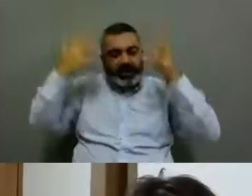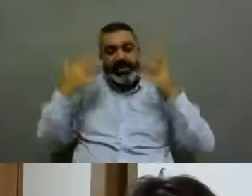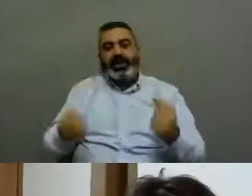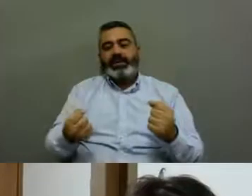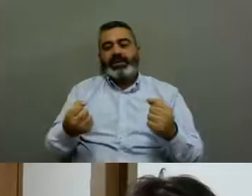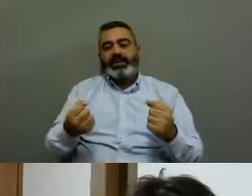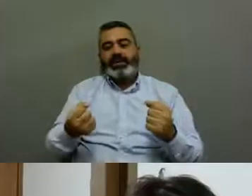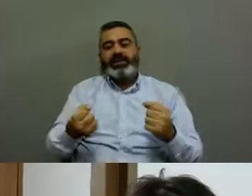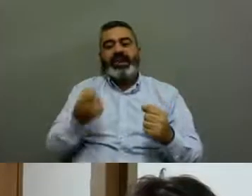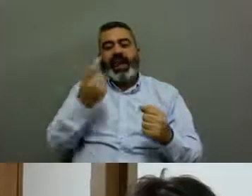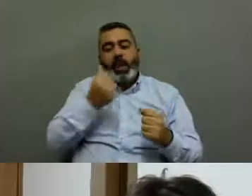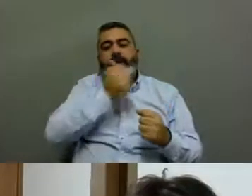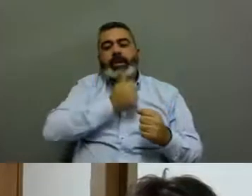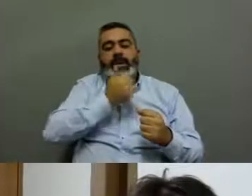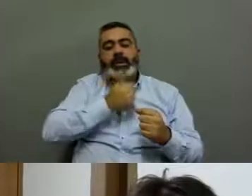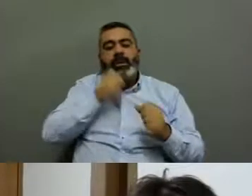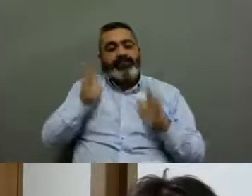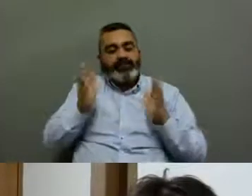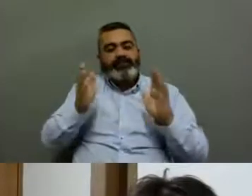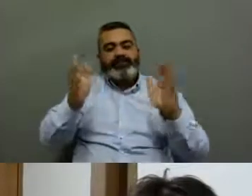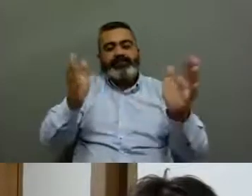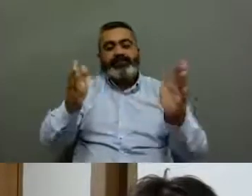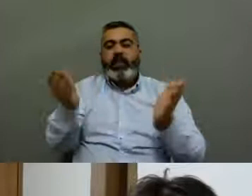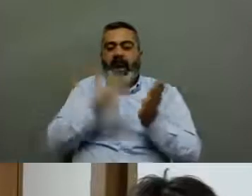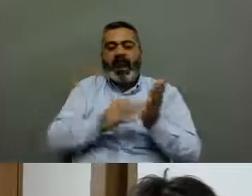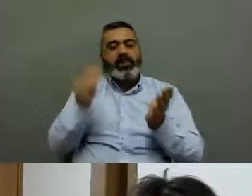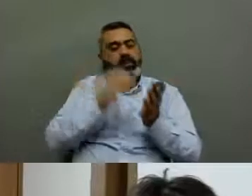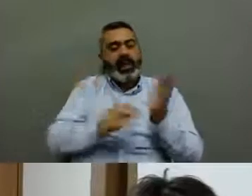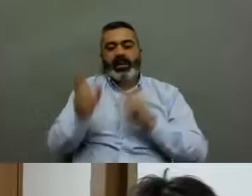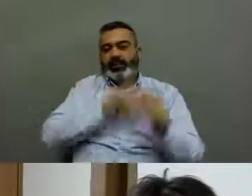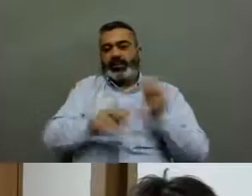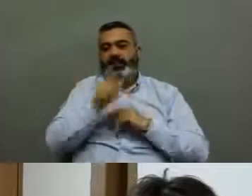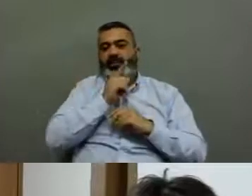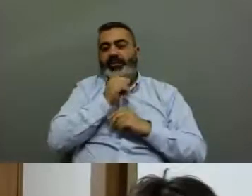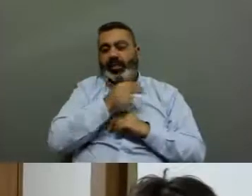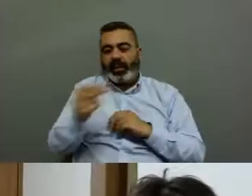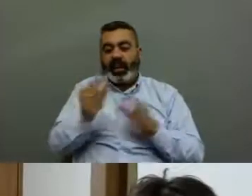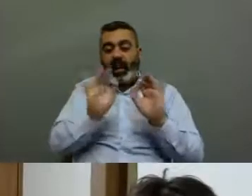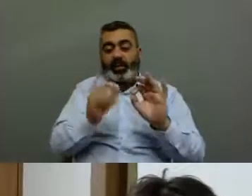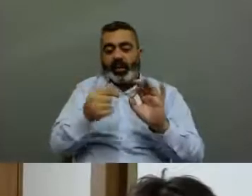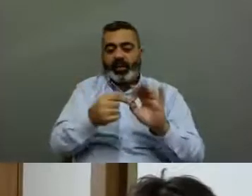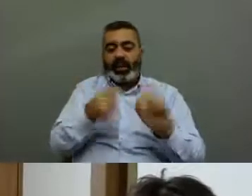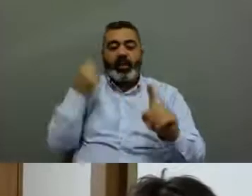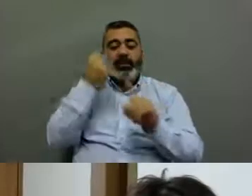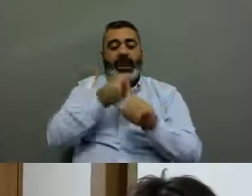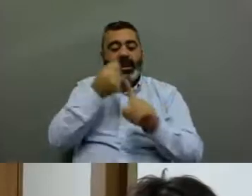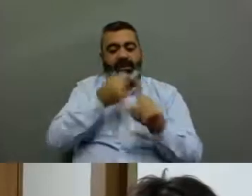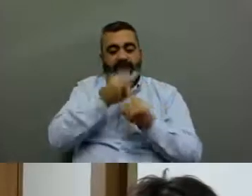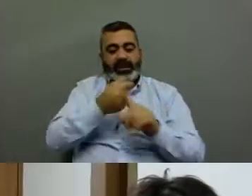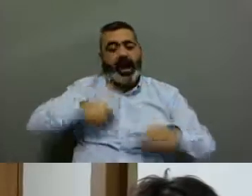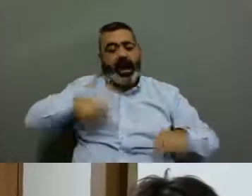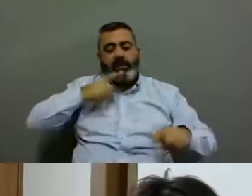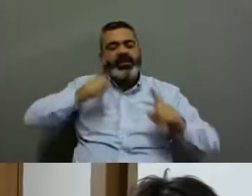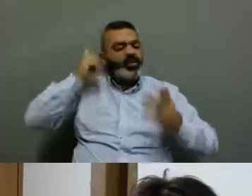χρειαστεί να ανεχθούμε, να το πω έτσι, πολλές φορές ακόμη και να δώσουμε τις μάχες μας, τις οποίες είμαστε αποφασισμένοι να